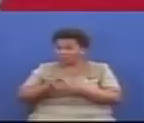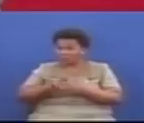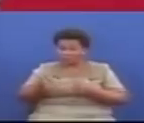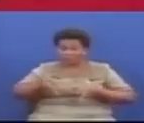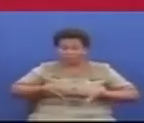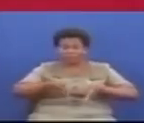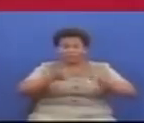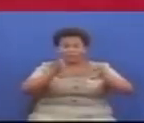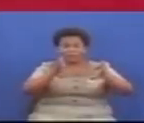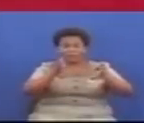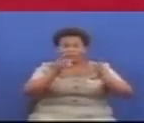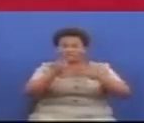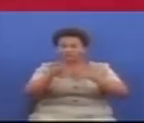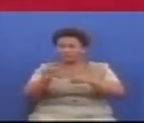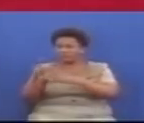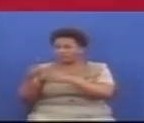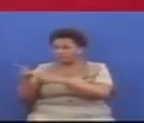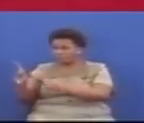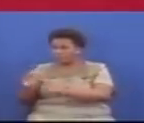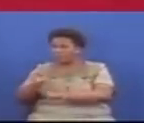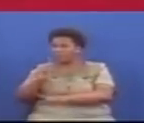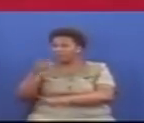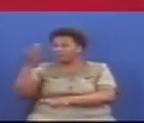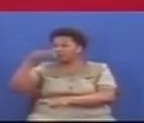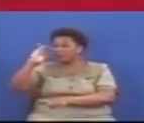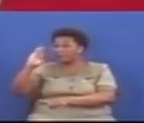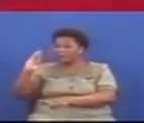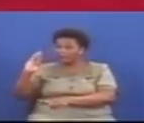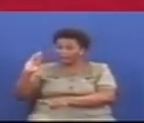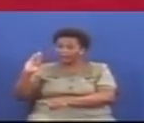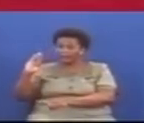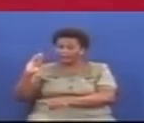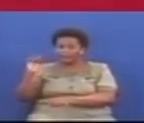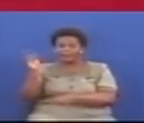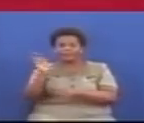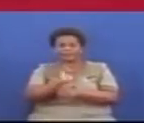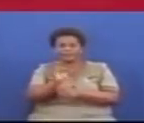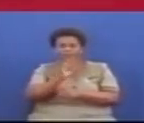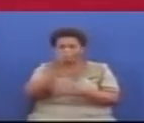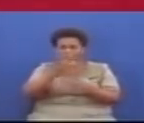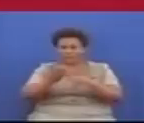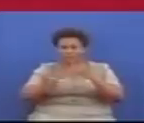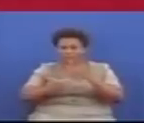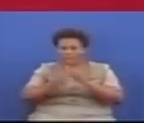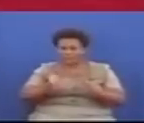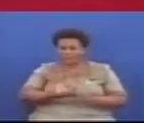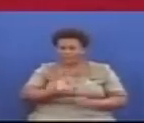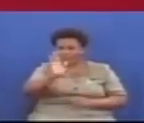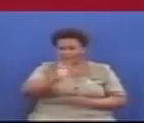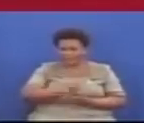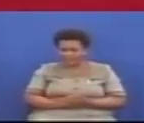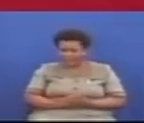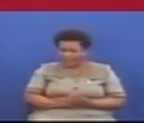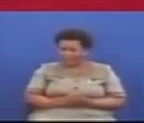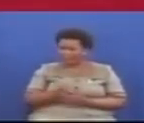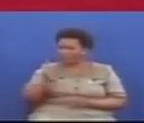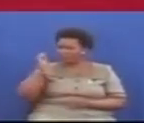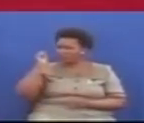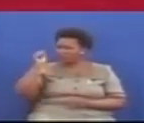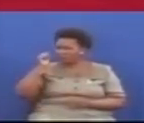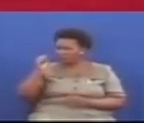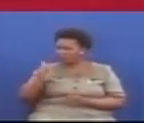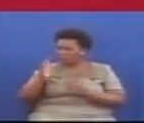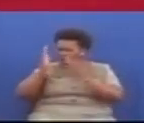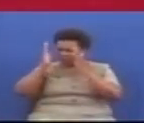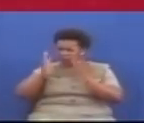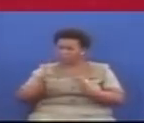nyingi ambazo kimsingi serikali imepeleka miradi mingi sana katika mkoa huu. Na hivi karibuni Mheshimiwa Mara, unakumbuka